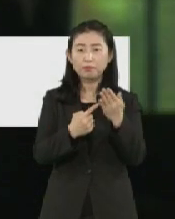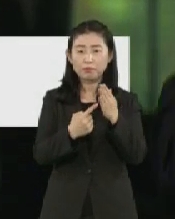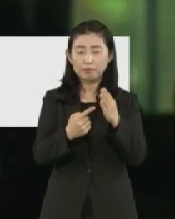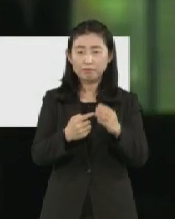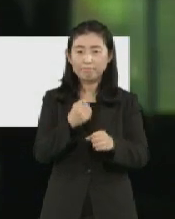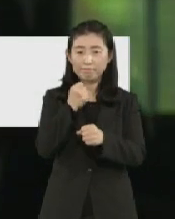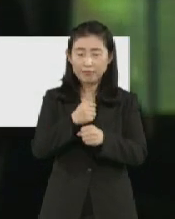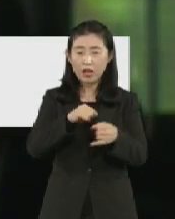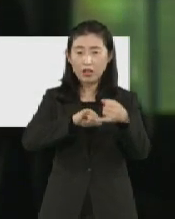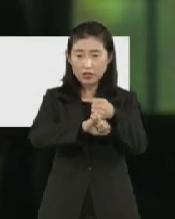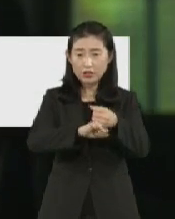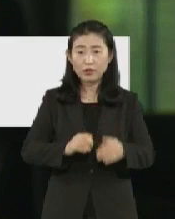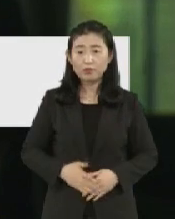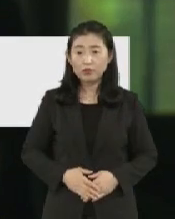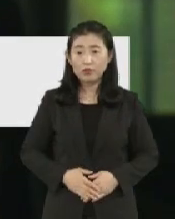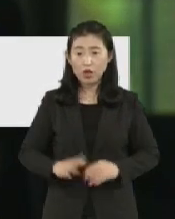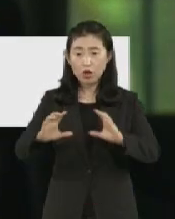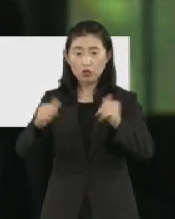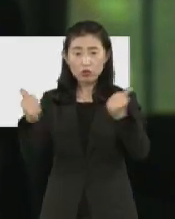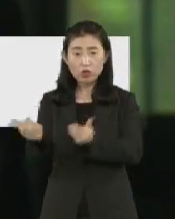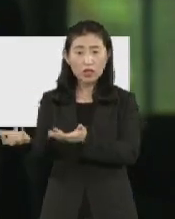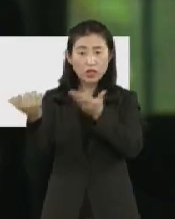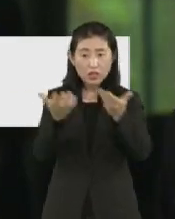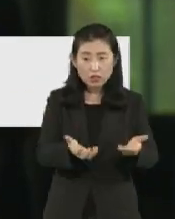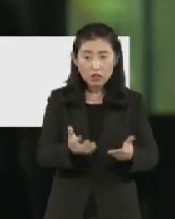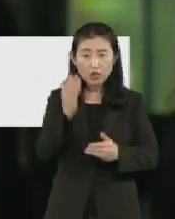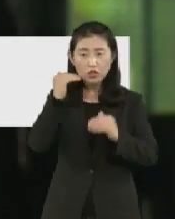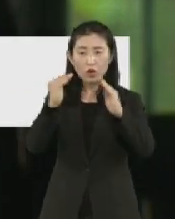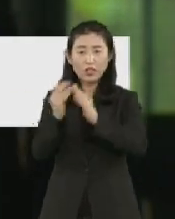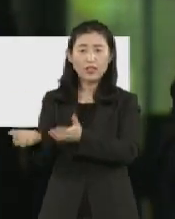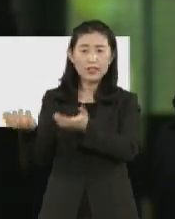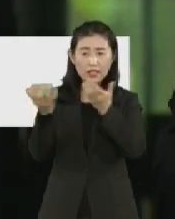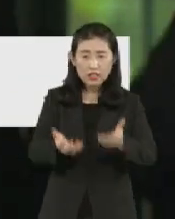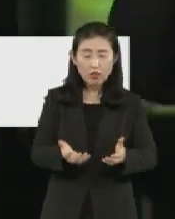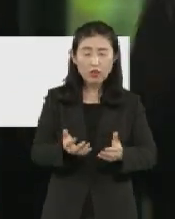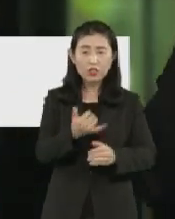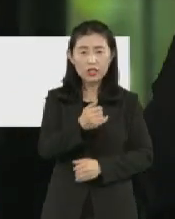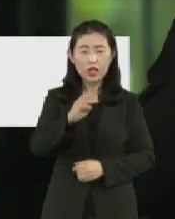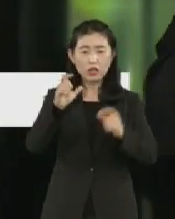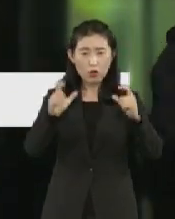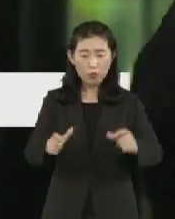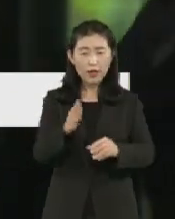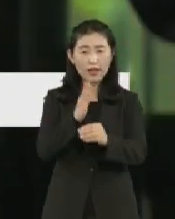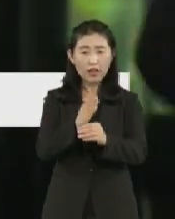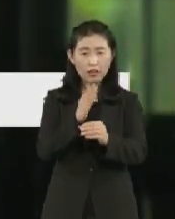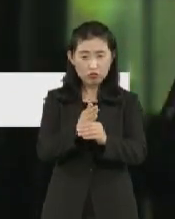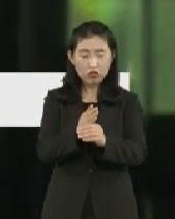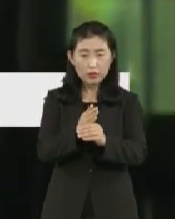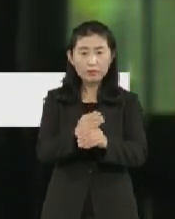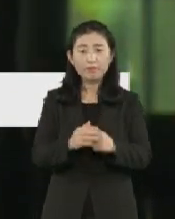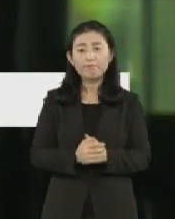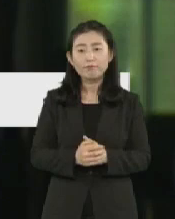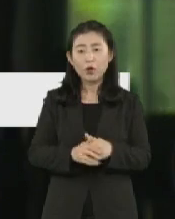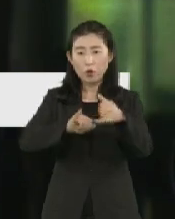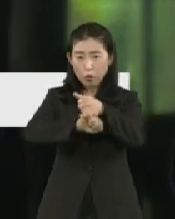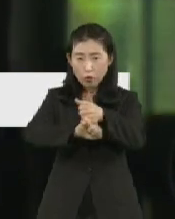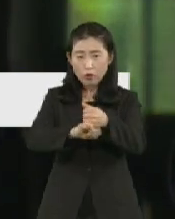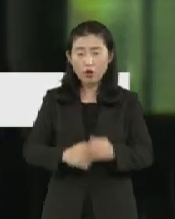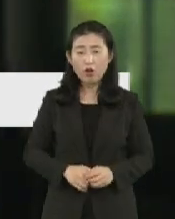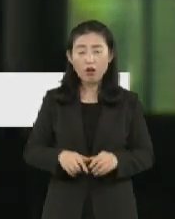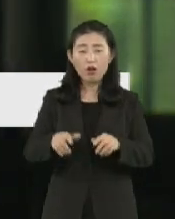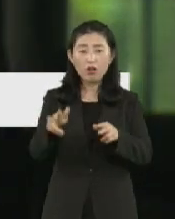좋아요 향장 손을 을 완성해 내겠습니다 필요한 살려 거 코를 개념은 발전소의